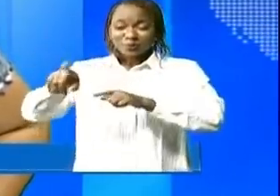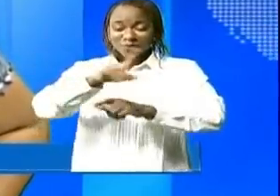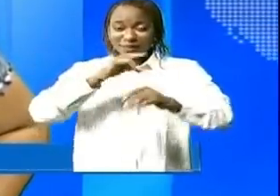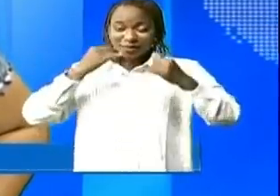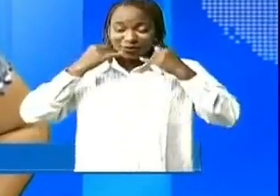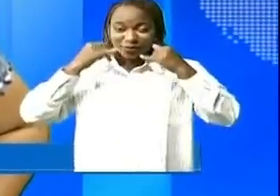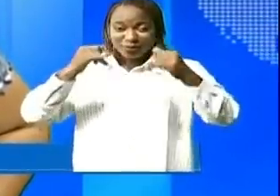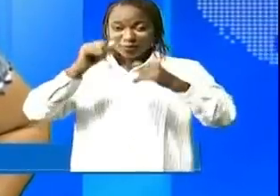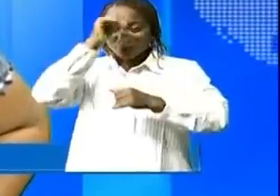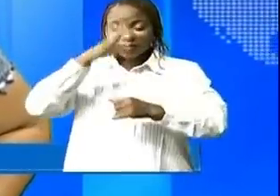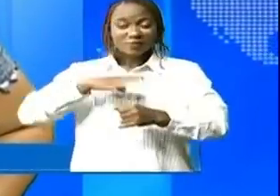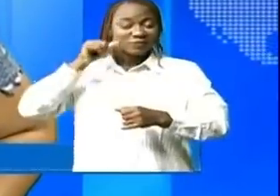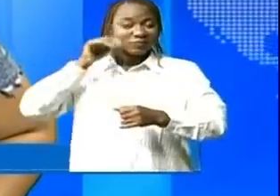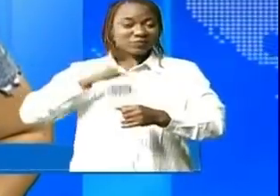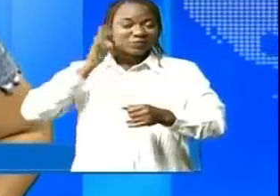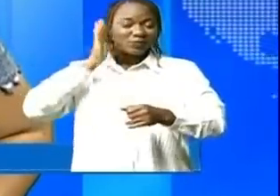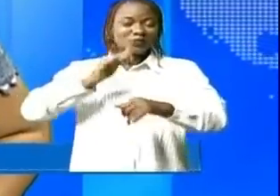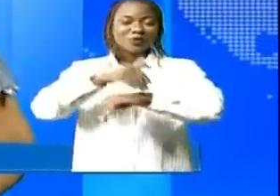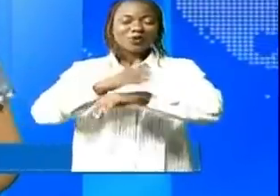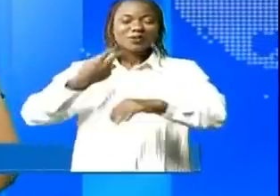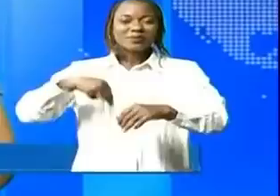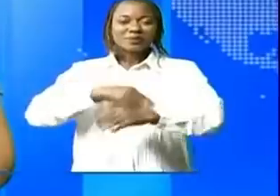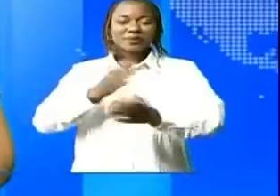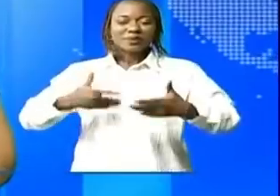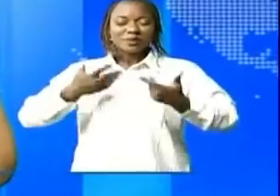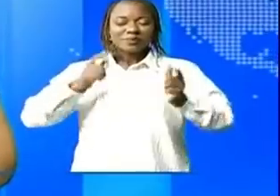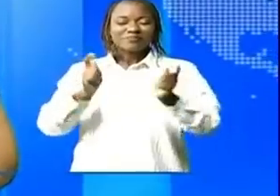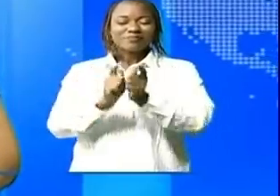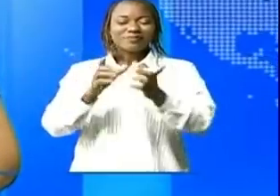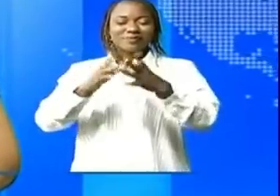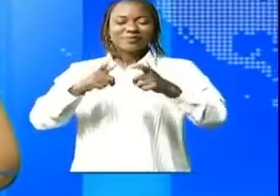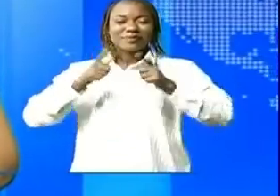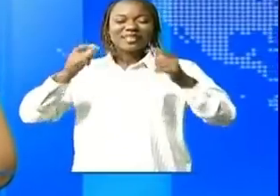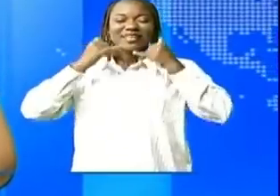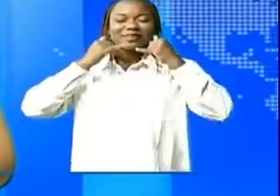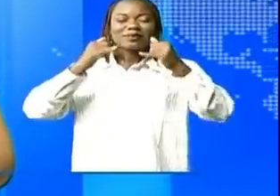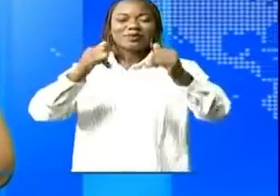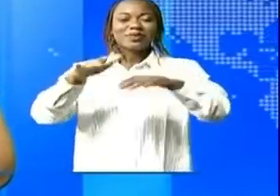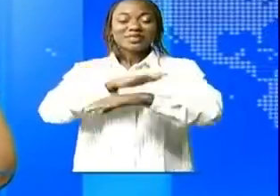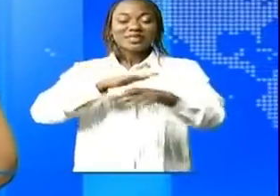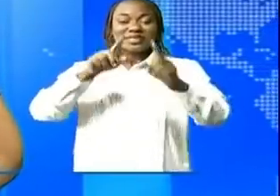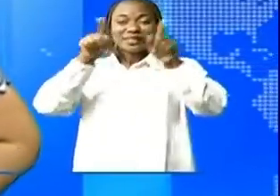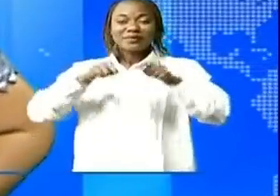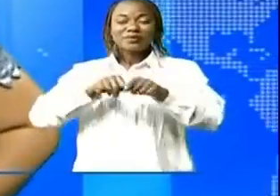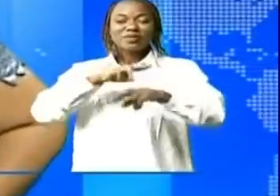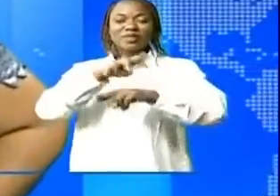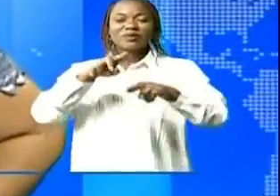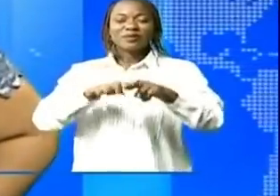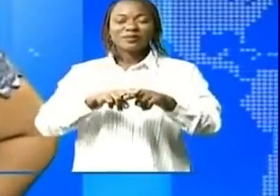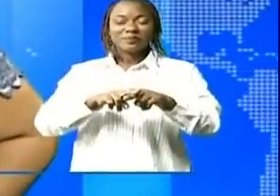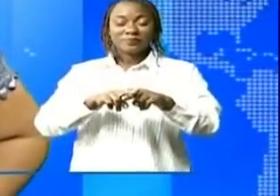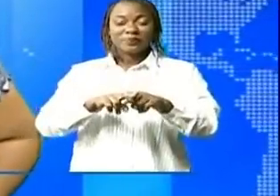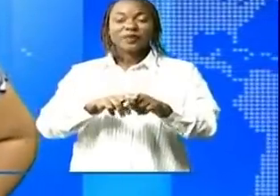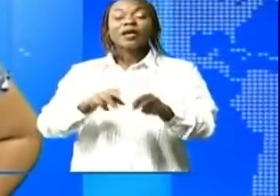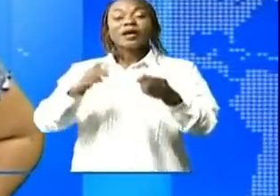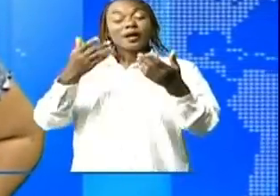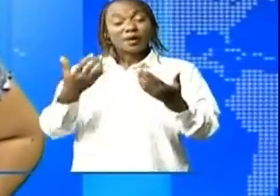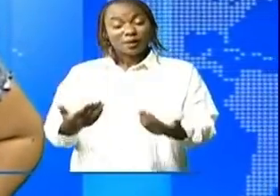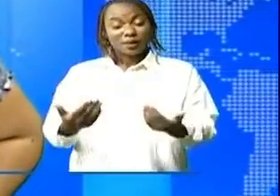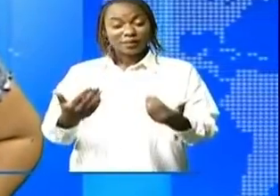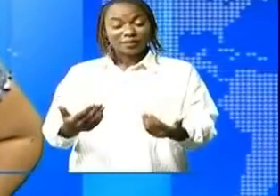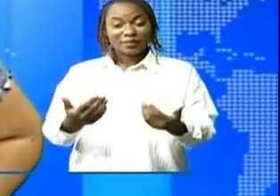mesdames et messieurs, bonsoir et très heureuse de vous retrouver à travers cette grande édition d'informations sur la chaîne nationale. Elles ne vont